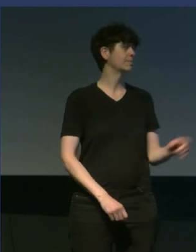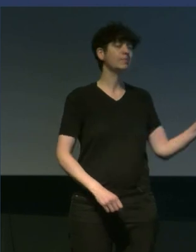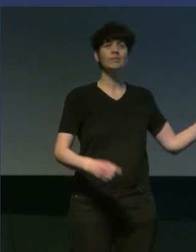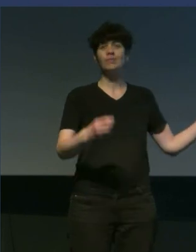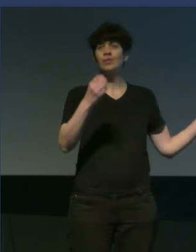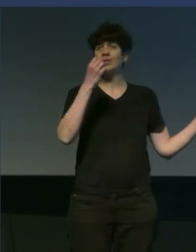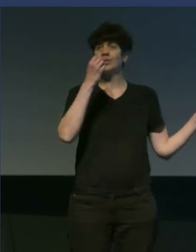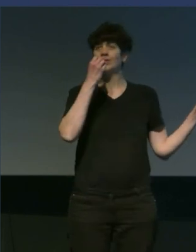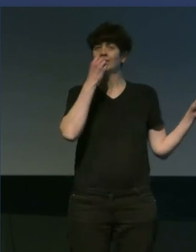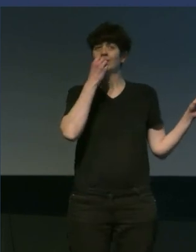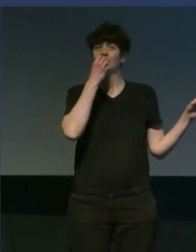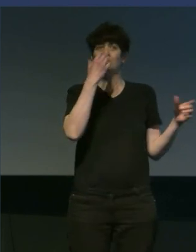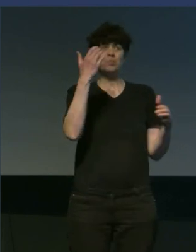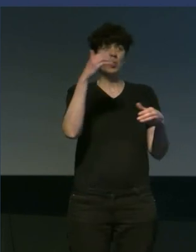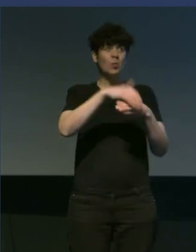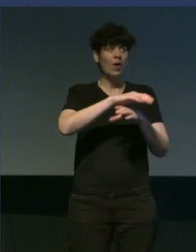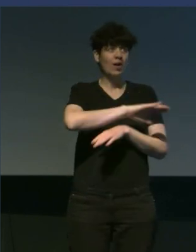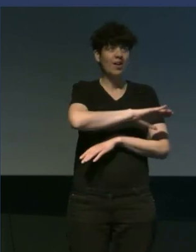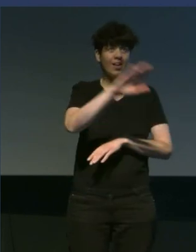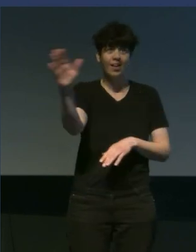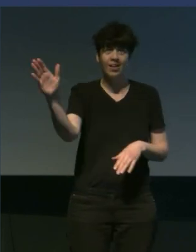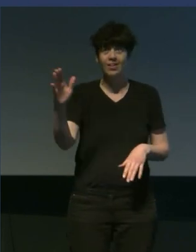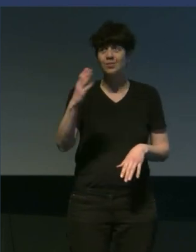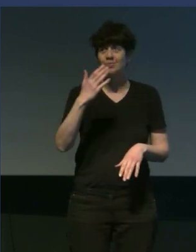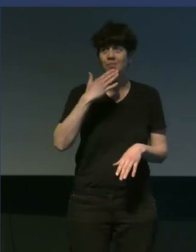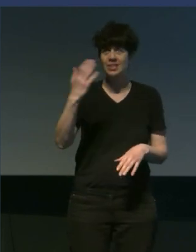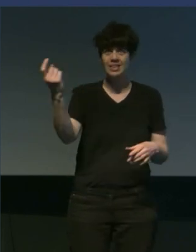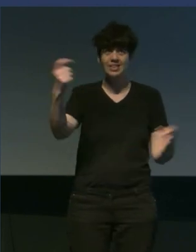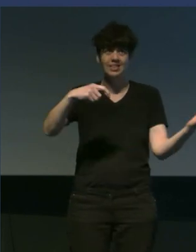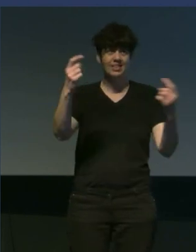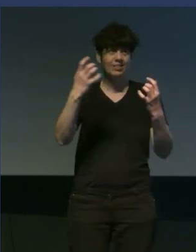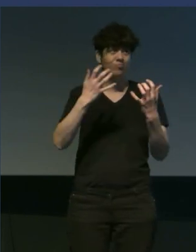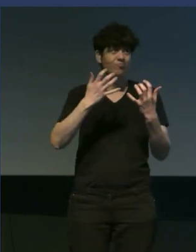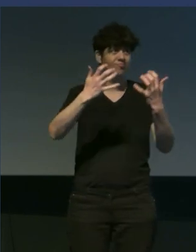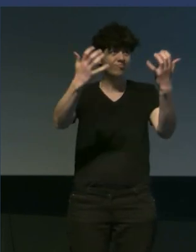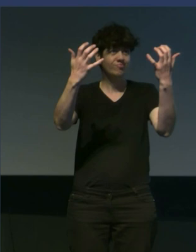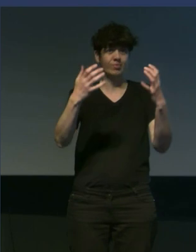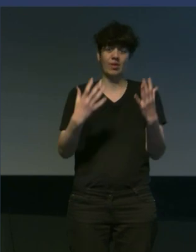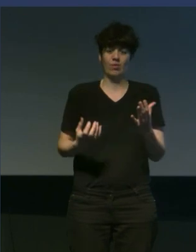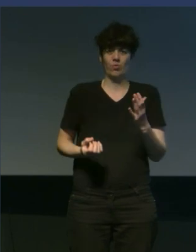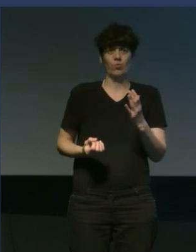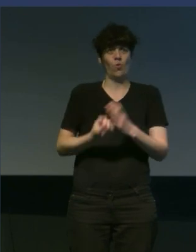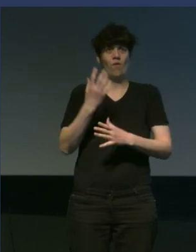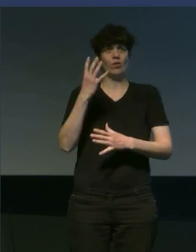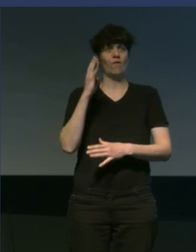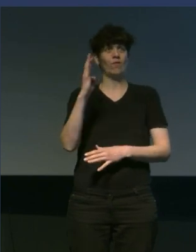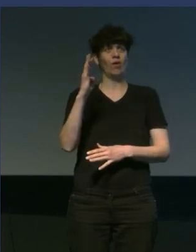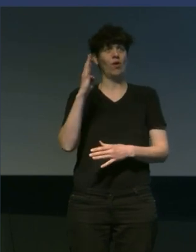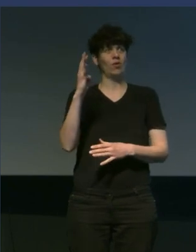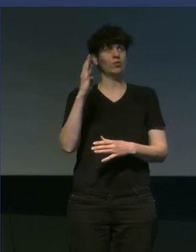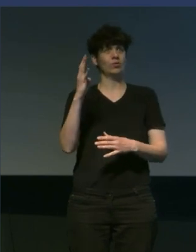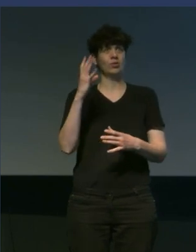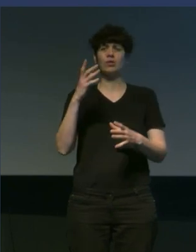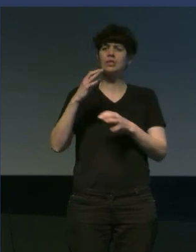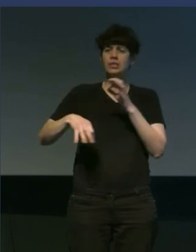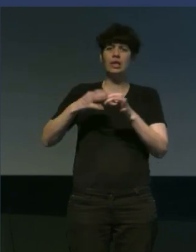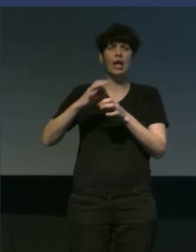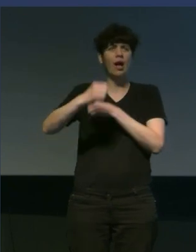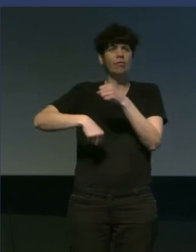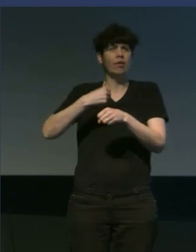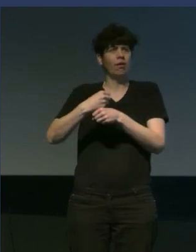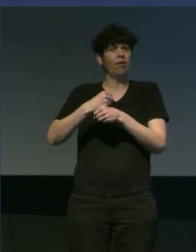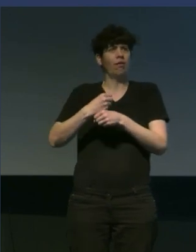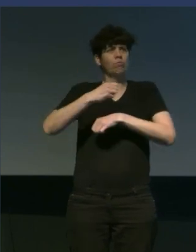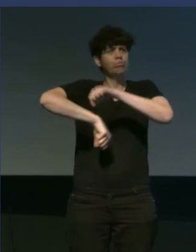Bonsoir à toutes, bonsoir à tous. Merci d'être présents pour cette nouvelle donc conférence, notre cycle annuel de conférences